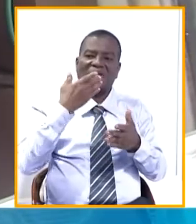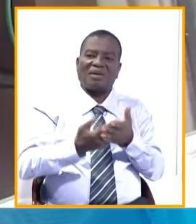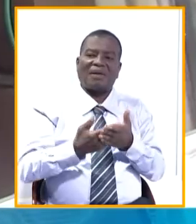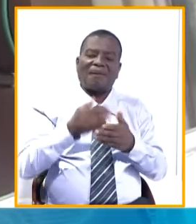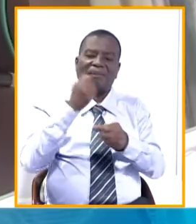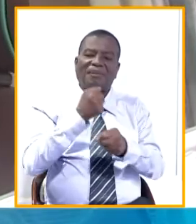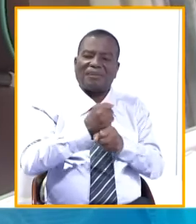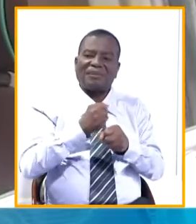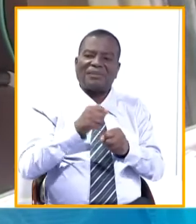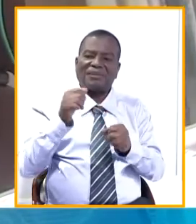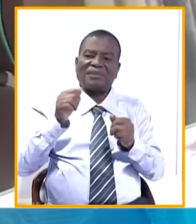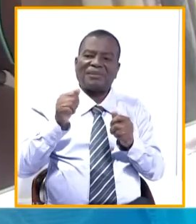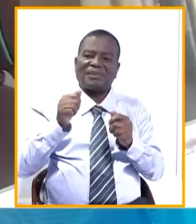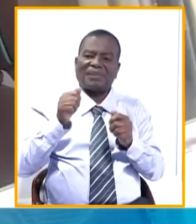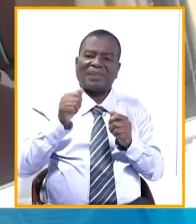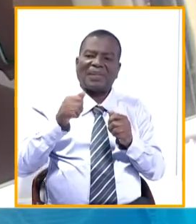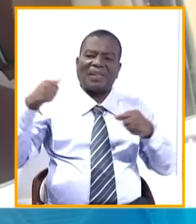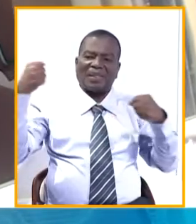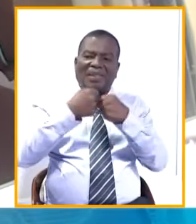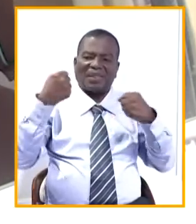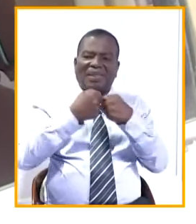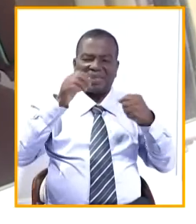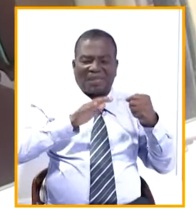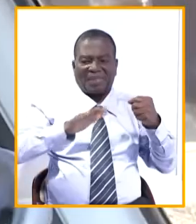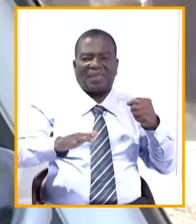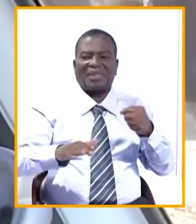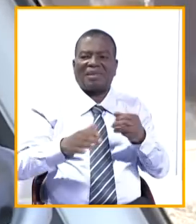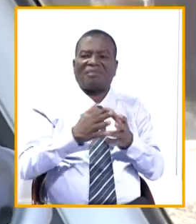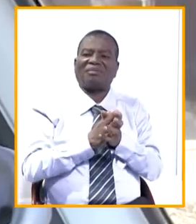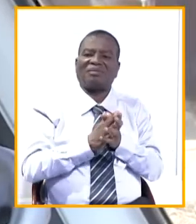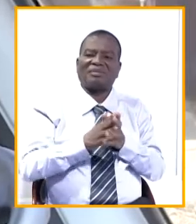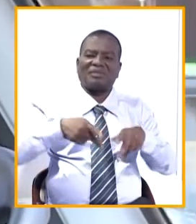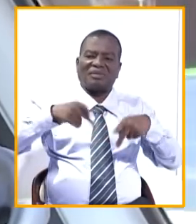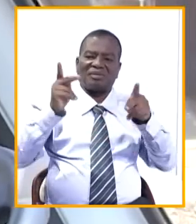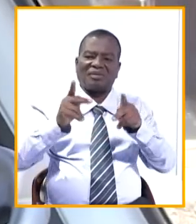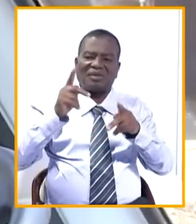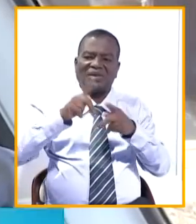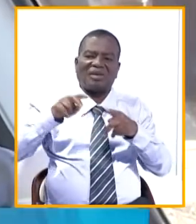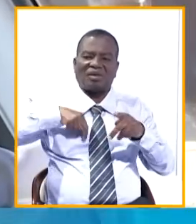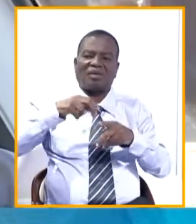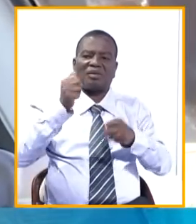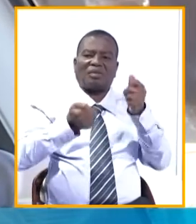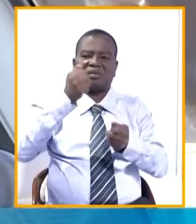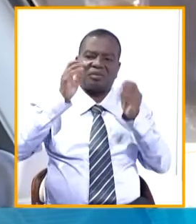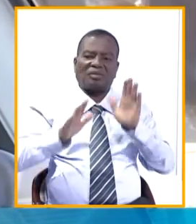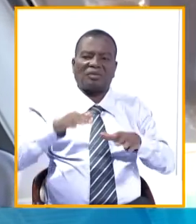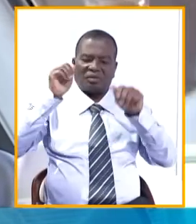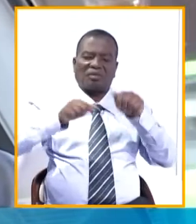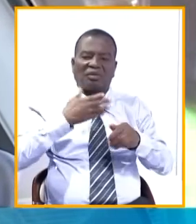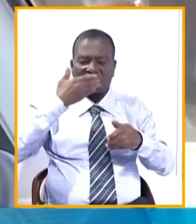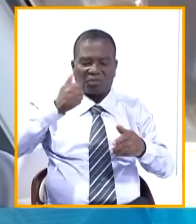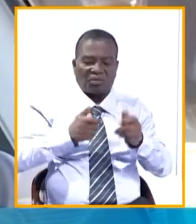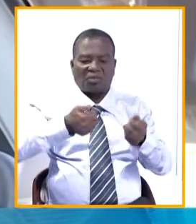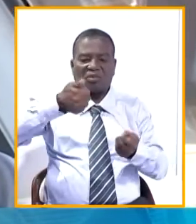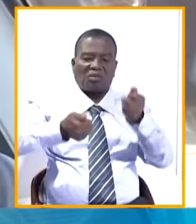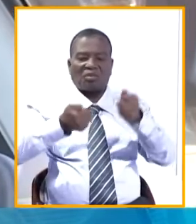c'est un bon travail. Parce que ça fait que les accidents bêtes, ça peut nous diminuer ça. Ça va nous permettre à nos chauffeurs de pouvoir mieux rouler,